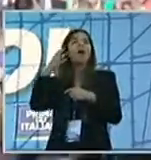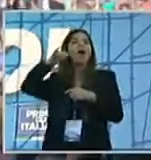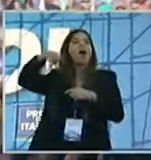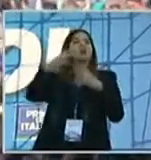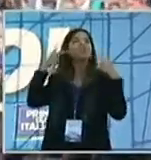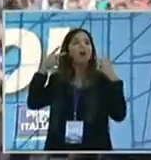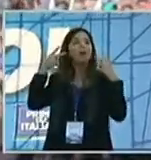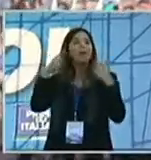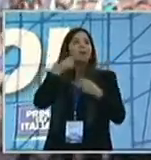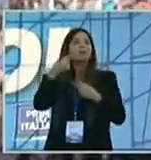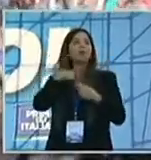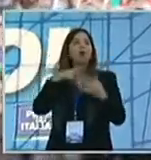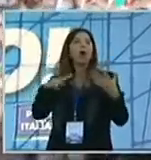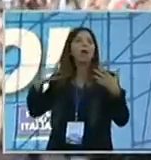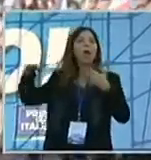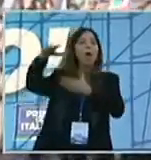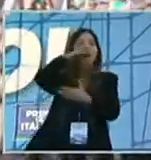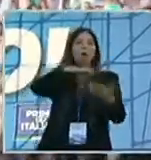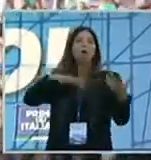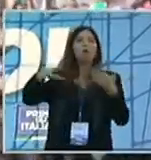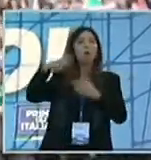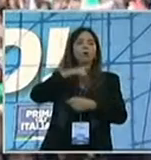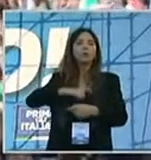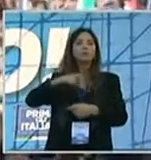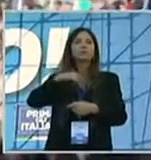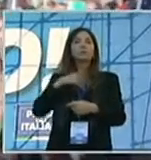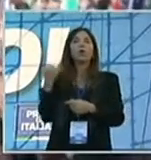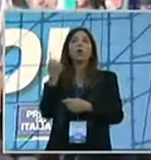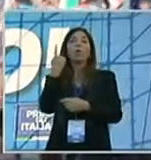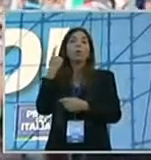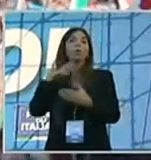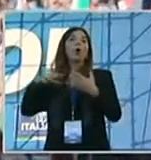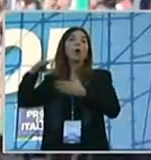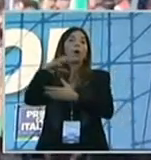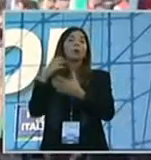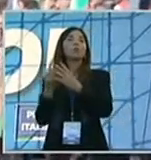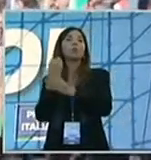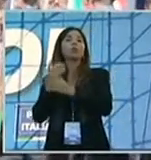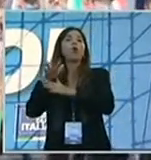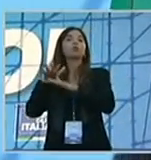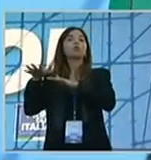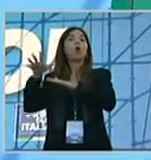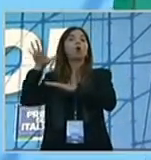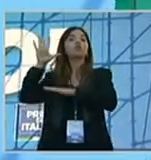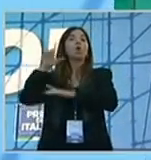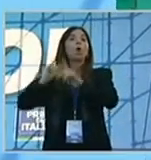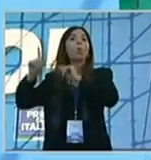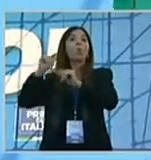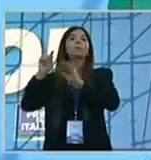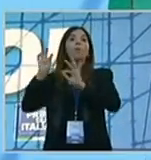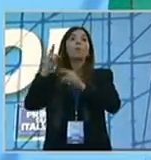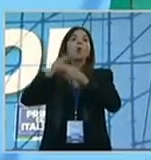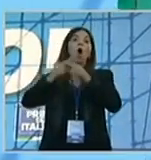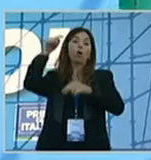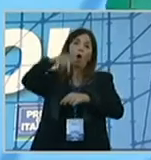il caos. Grillo, l'unico caos prodotto dal Movimento 5 Stelle è quello che si vive a Roma grazie